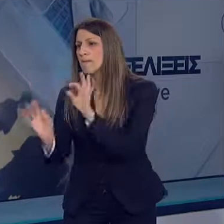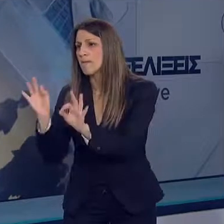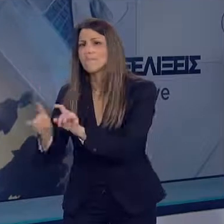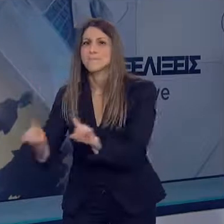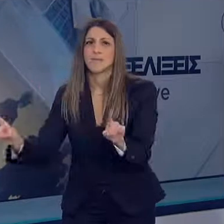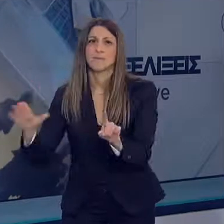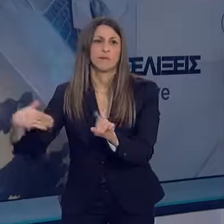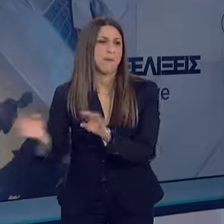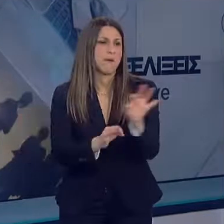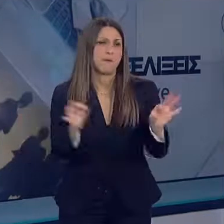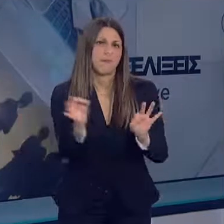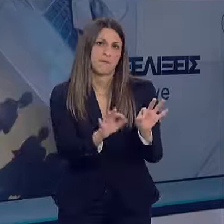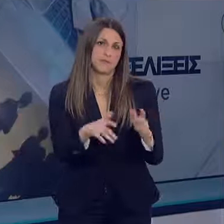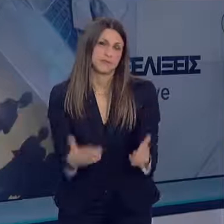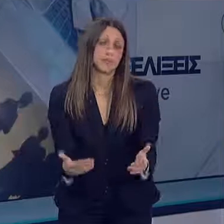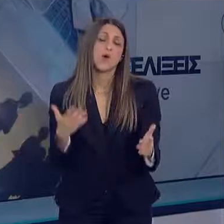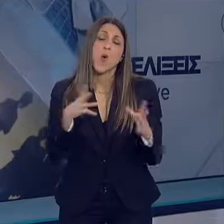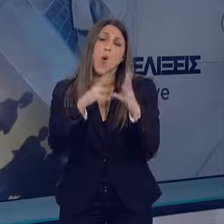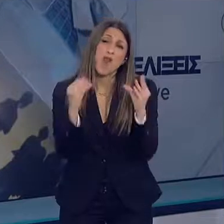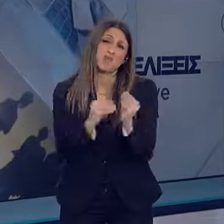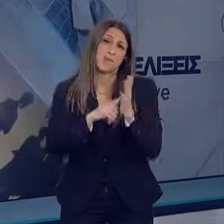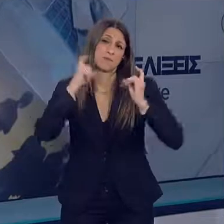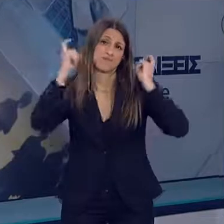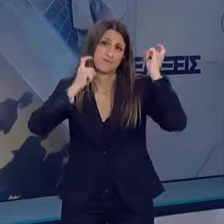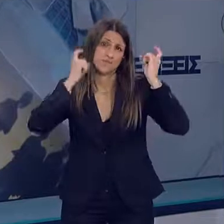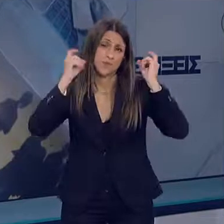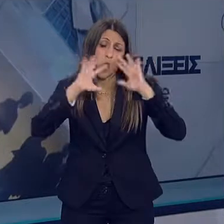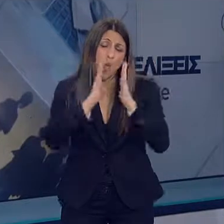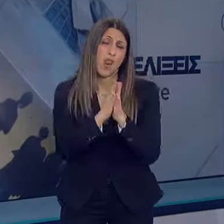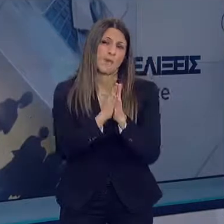είναι σε συνάρτηση μεταξύ τους. Τα μέτρα υγιεινής, η απόσταση,